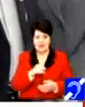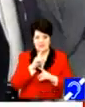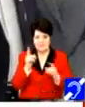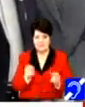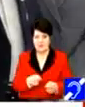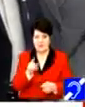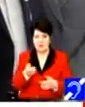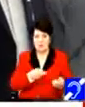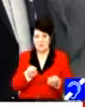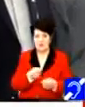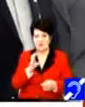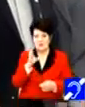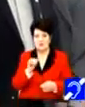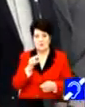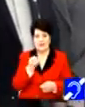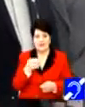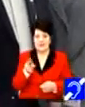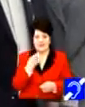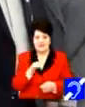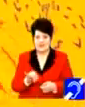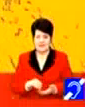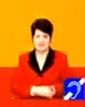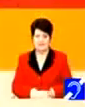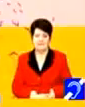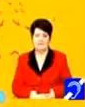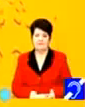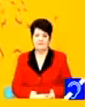oferite cu sprijinul Guvernului Suediei.